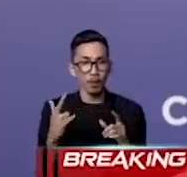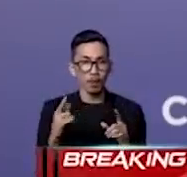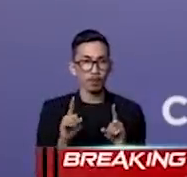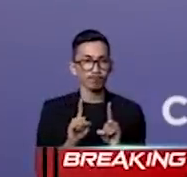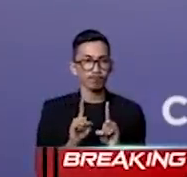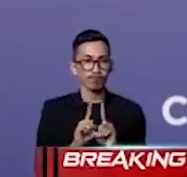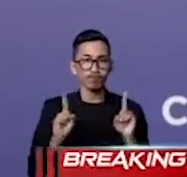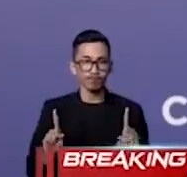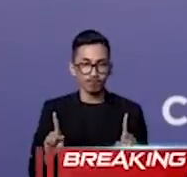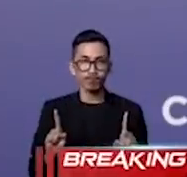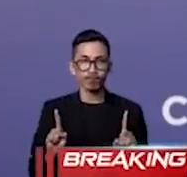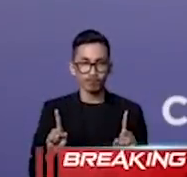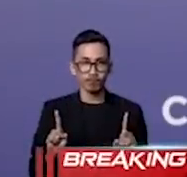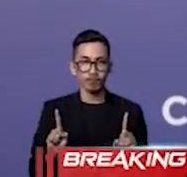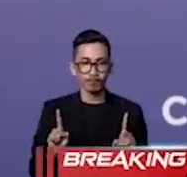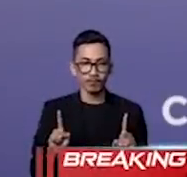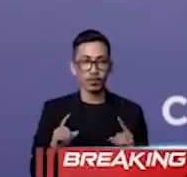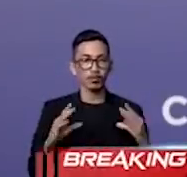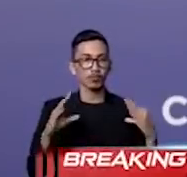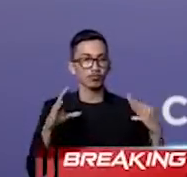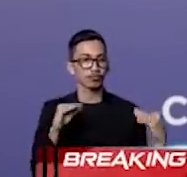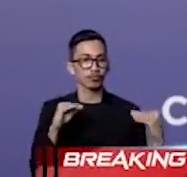Jangan berbicara